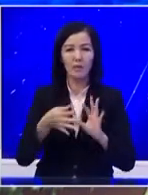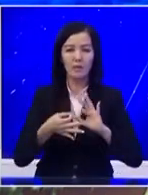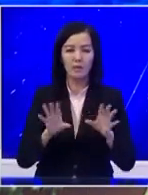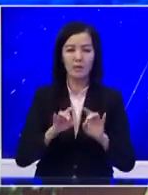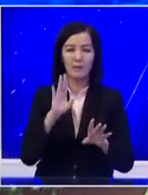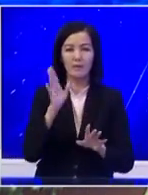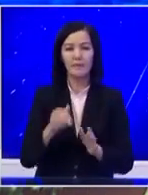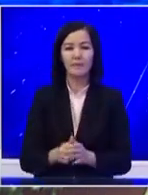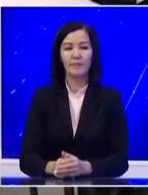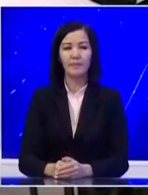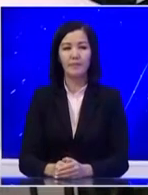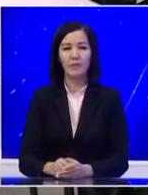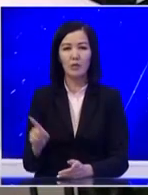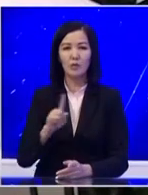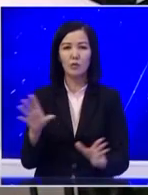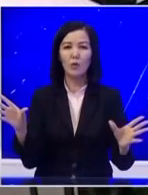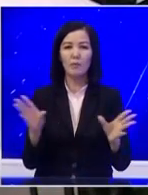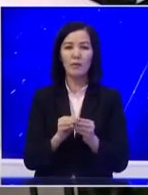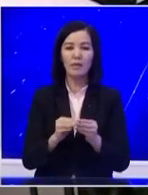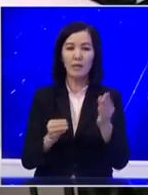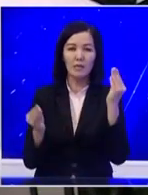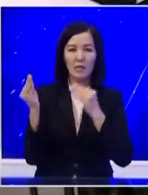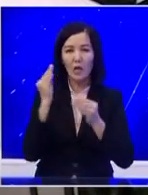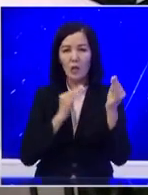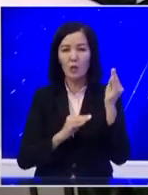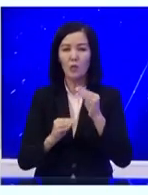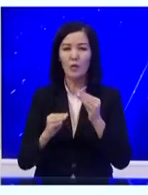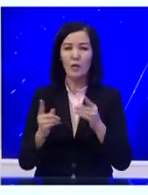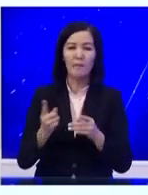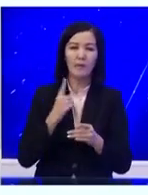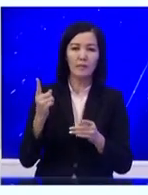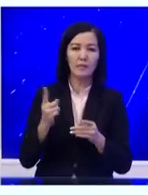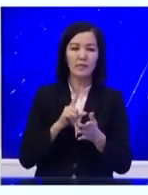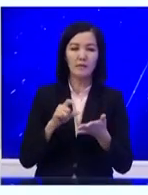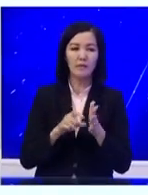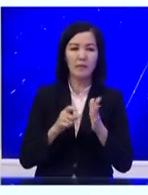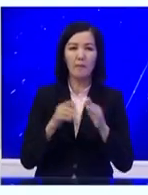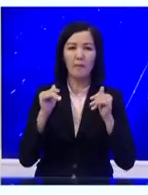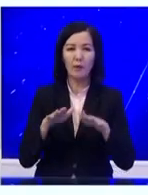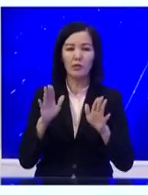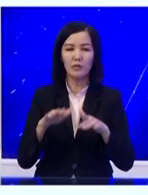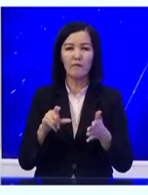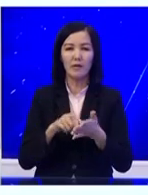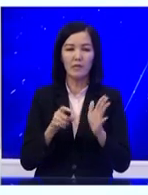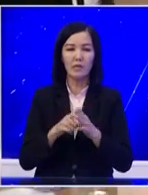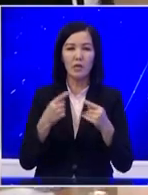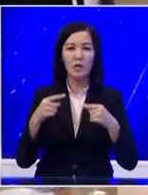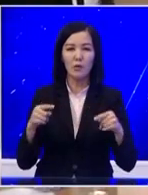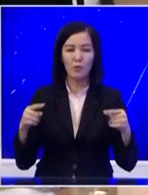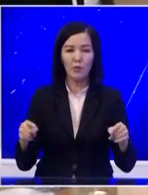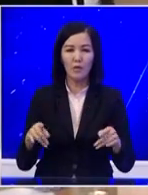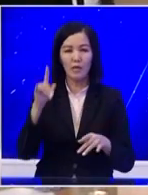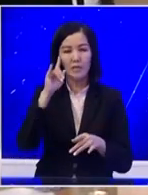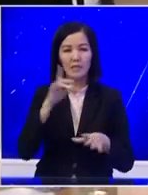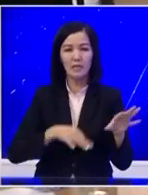сюжете. Что объединяет салон красоты, мастерскую по ремонту оргтехники и студию по пошиву одежды? Эти и многие другие казахстанские